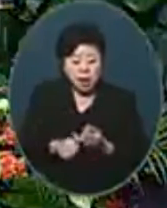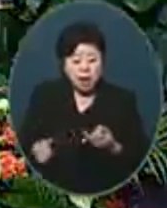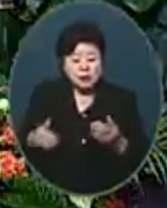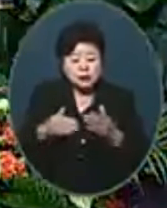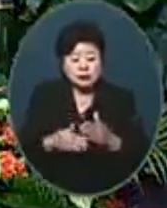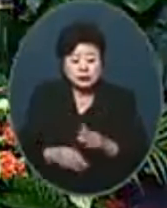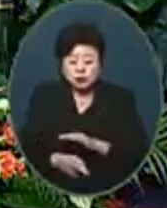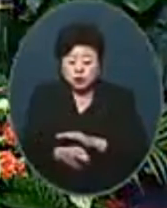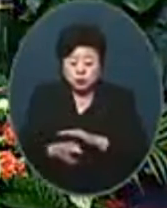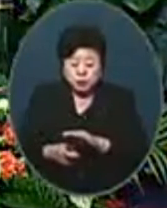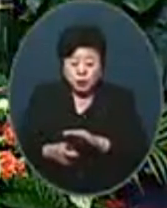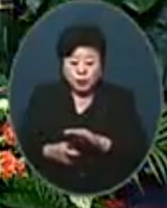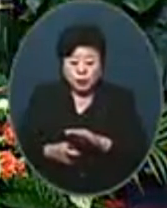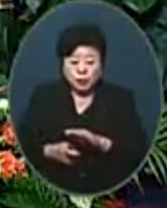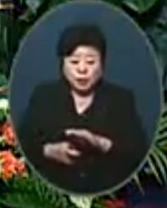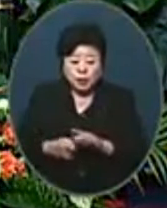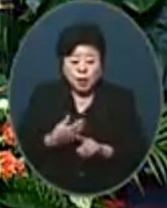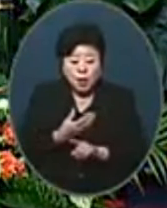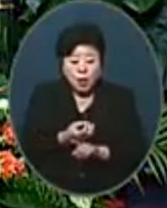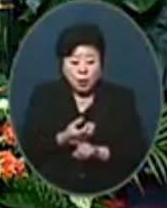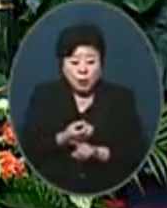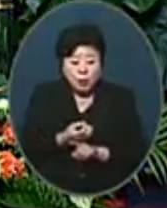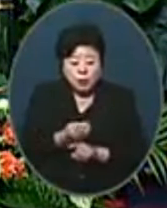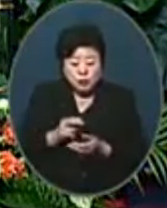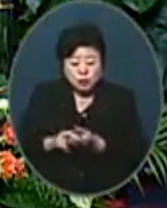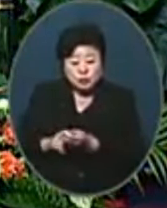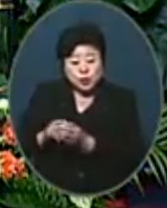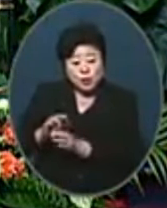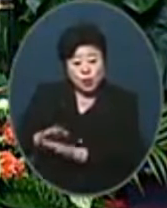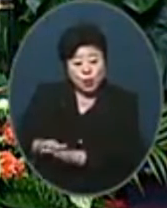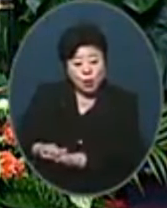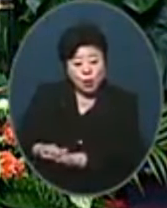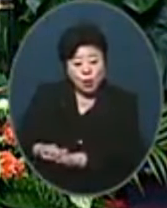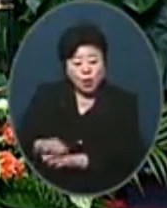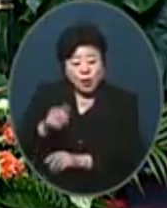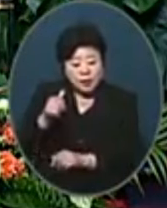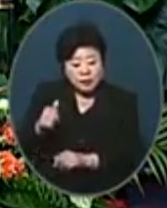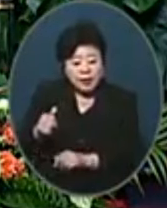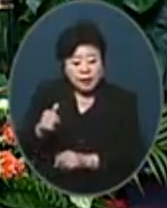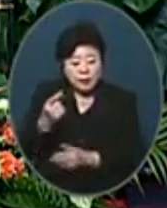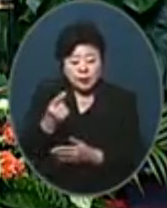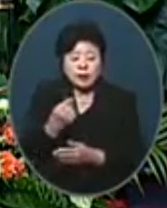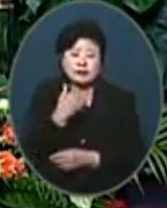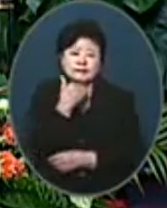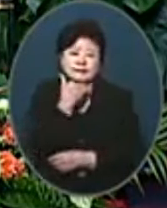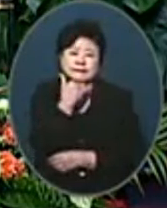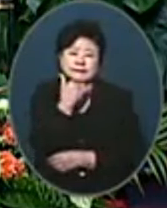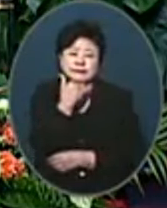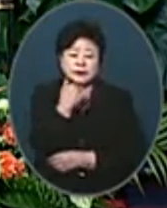과부집에서 훔쳐놓은 것을 감추어 놓고 남편 오는 것을 기다린 것입니다.